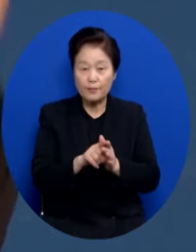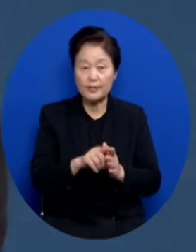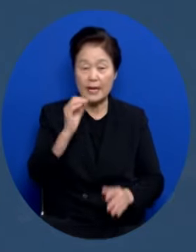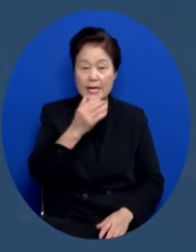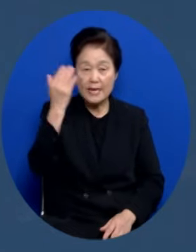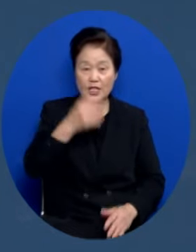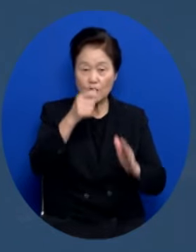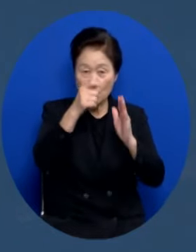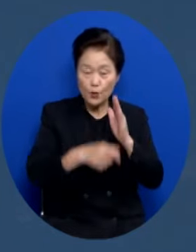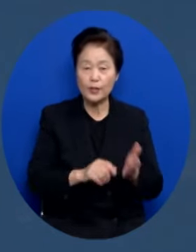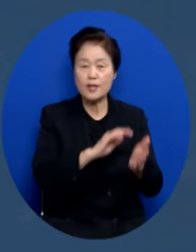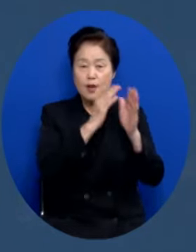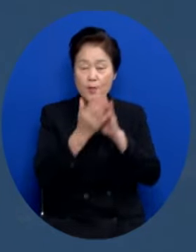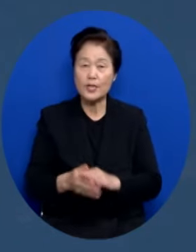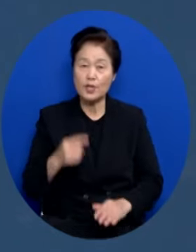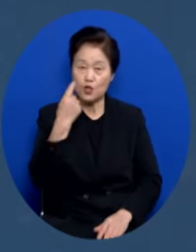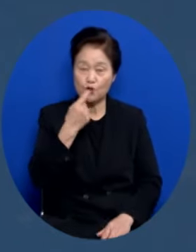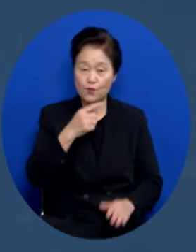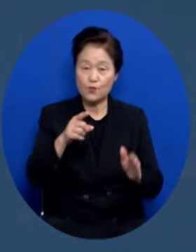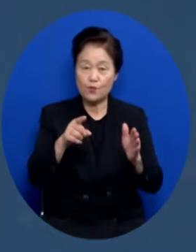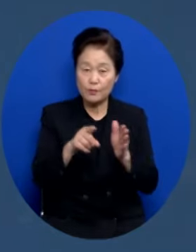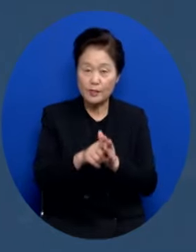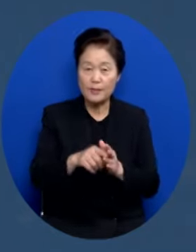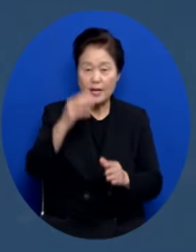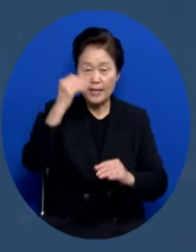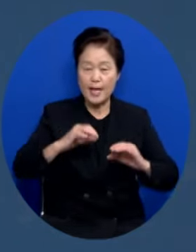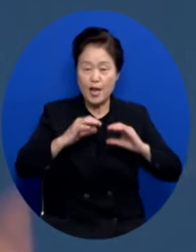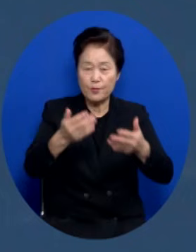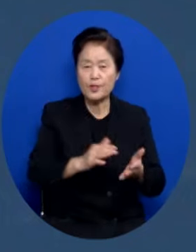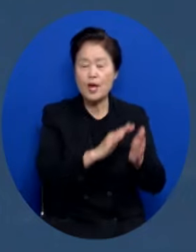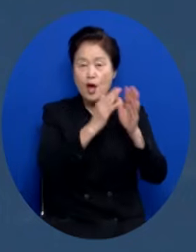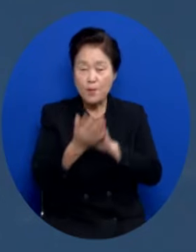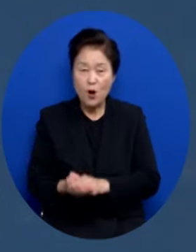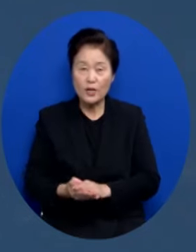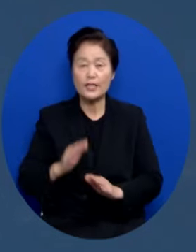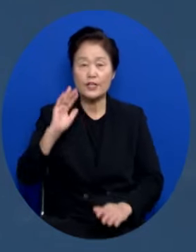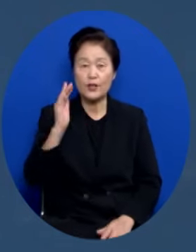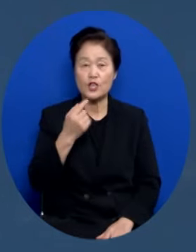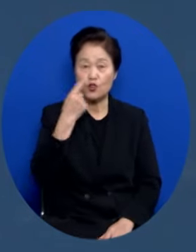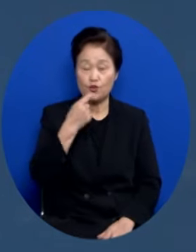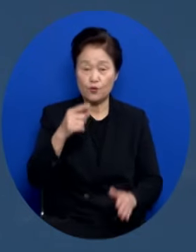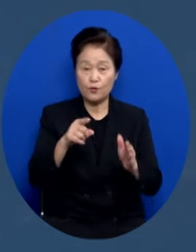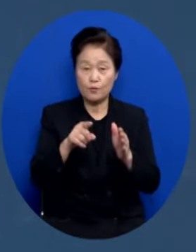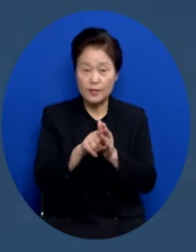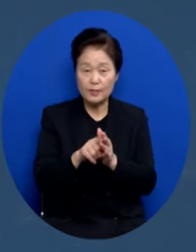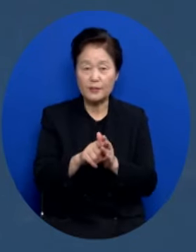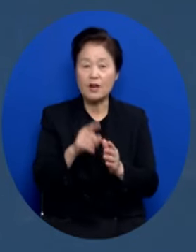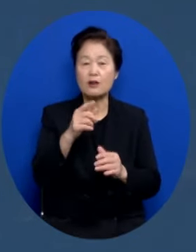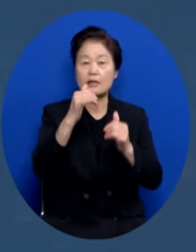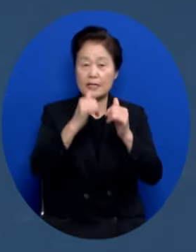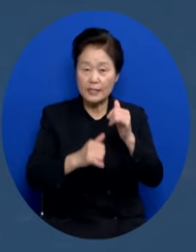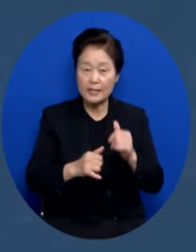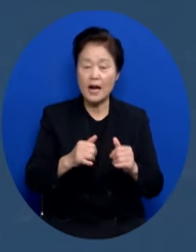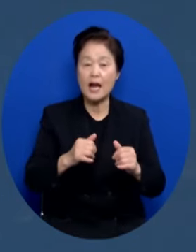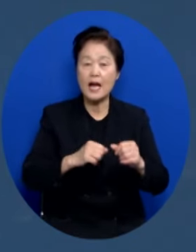성결교단이 바꿔줄 줄로 믿습니다. 대한민국이 바꿔줄 줄로 믿습니다. 그